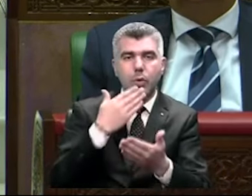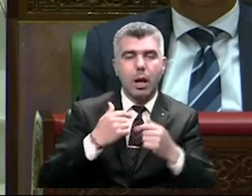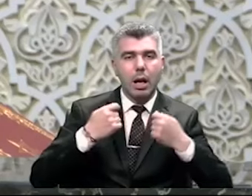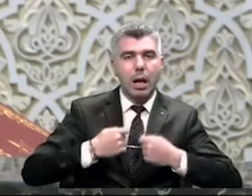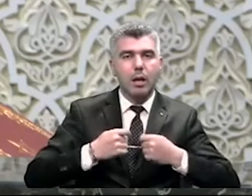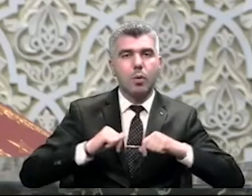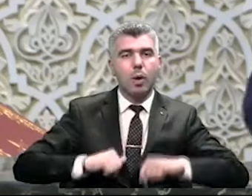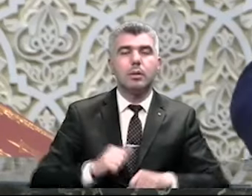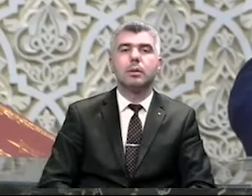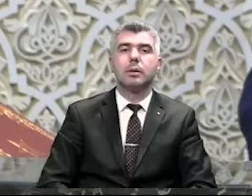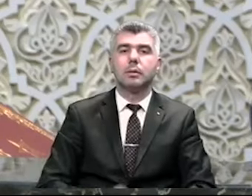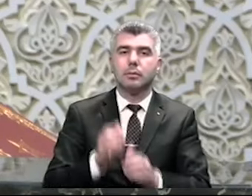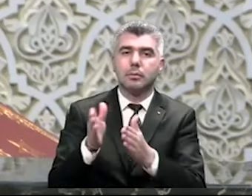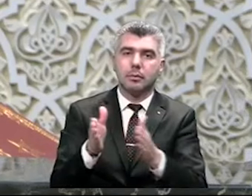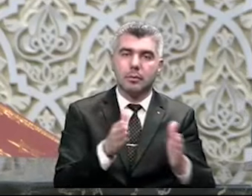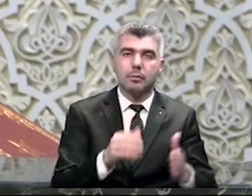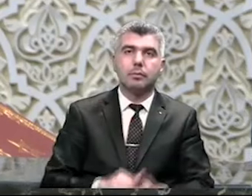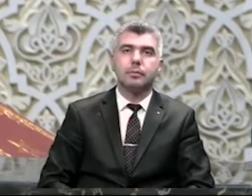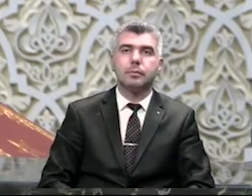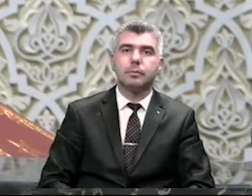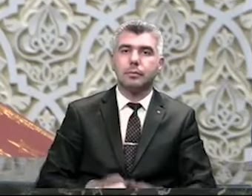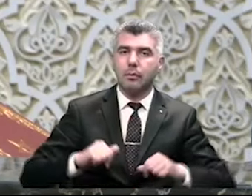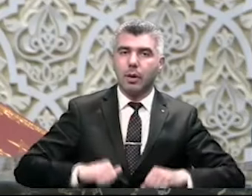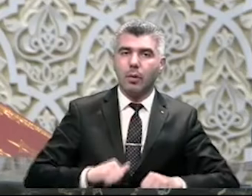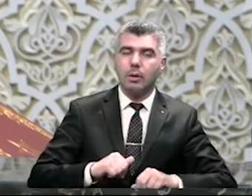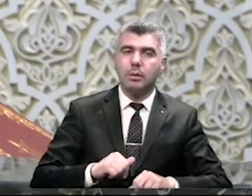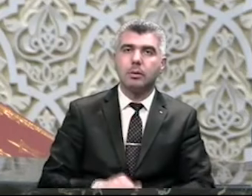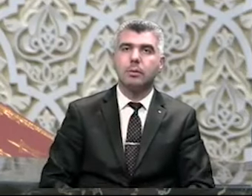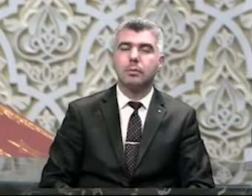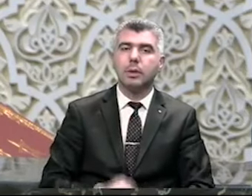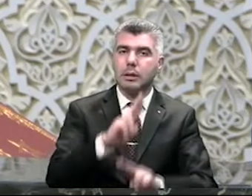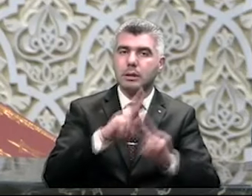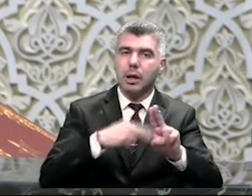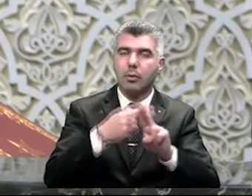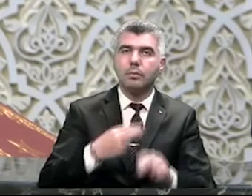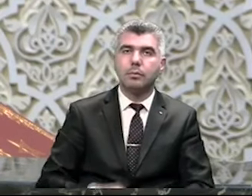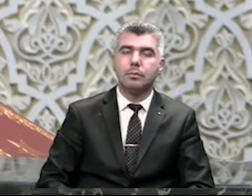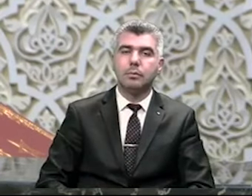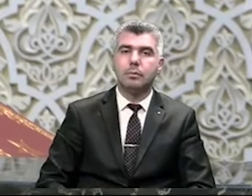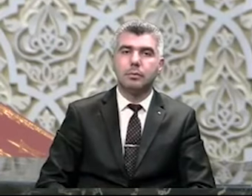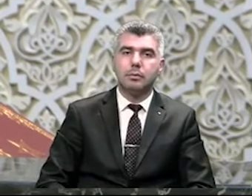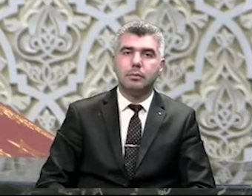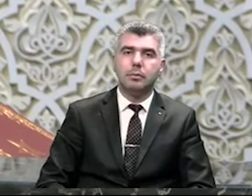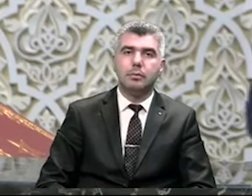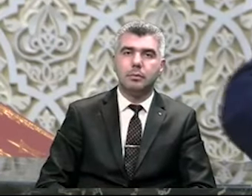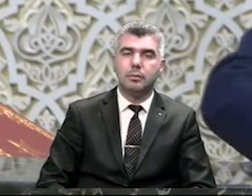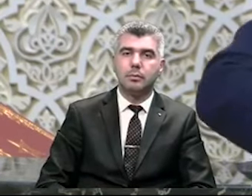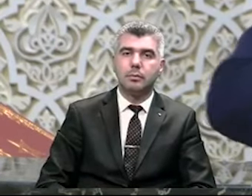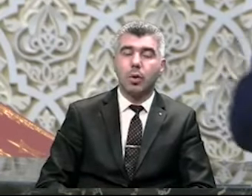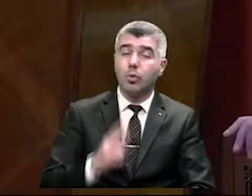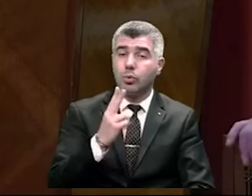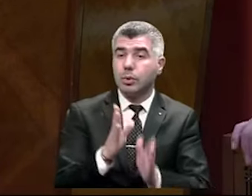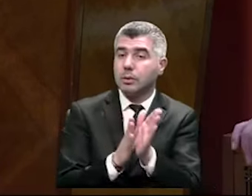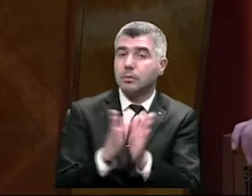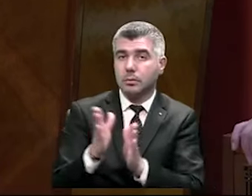السيد الرئيس شكرا السيده المستشار المحترمه الكلمه لكم السيد الوزير للتفاعل مع التعقيب تفضلوا جوج ديال الكلمات